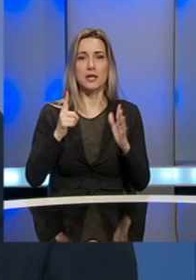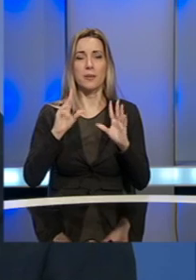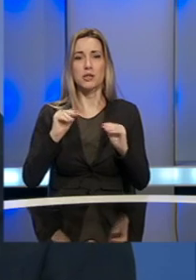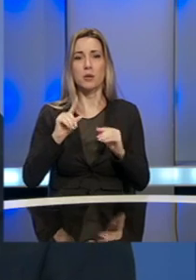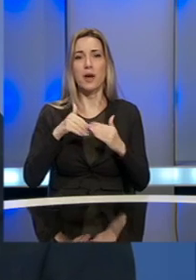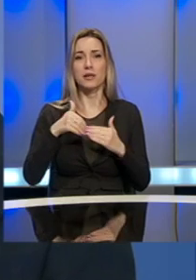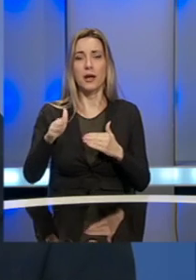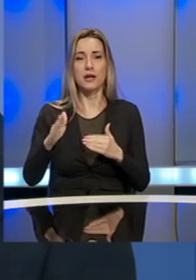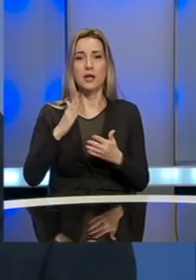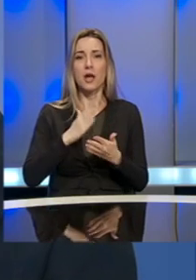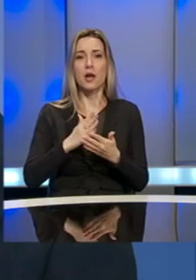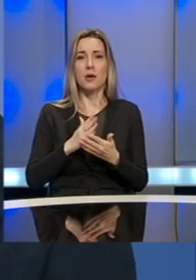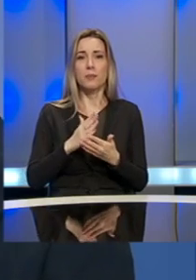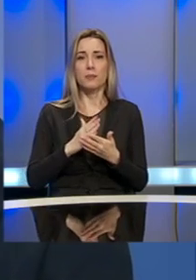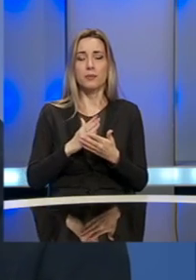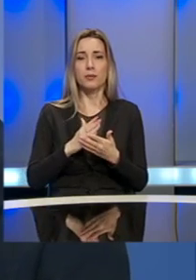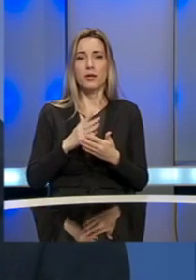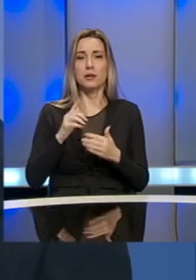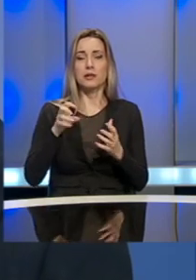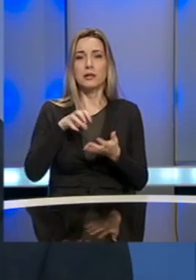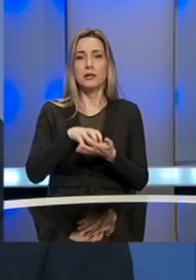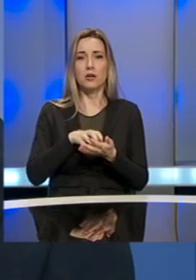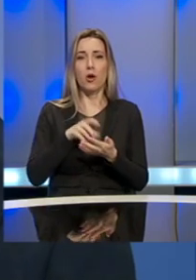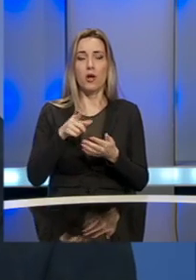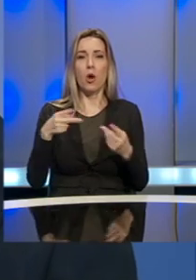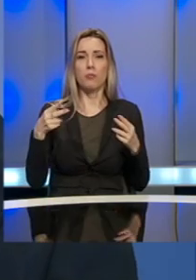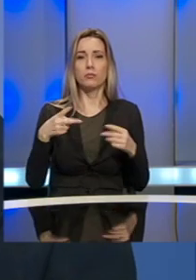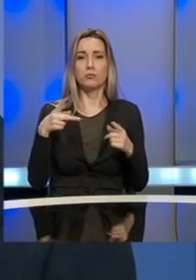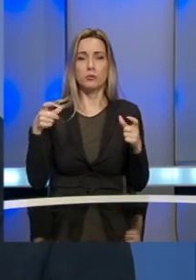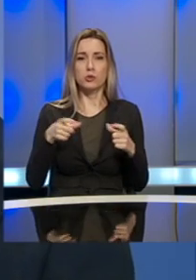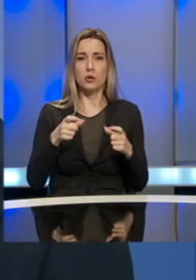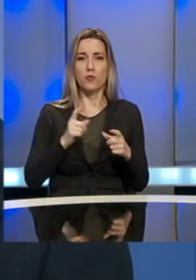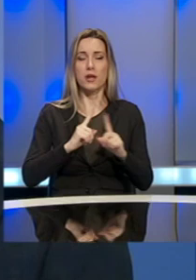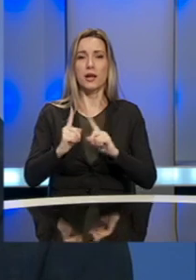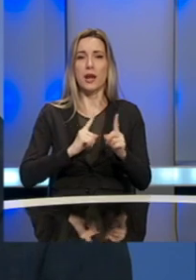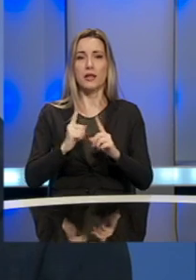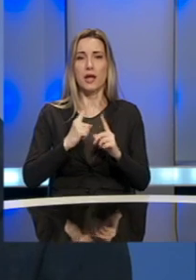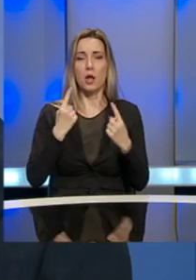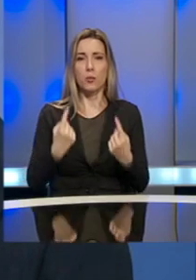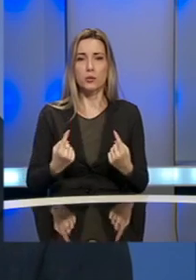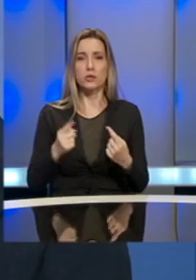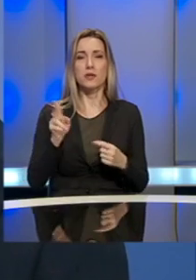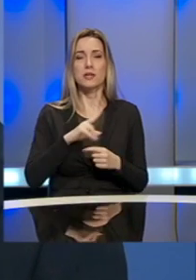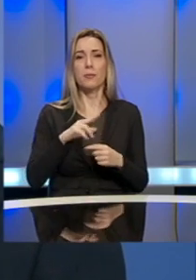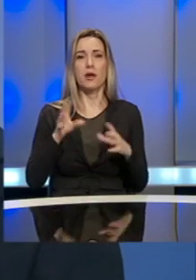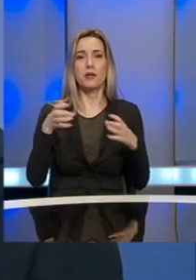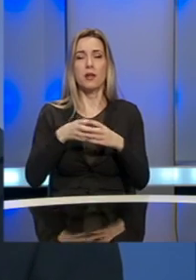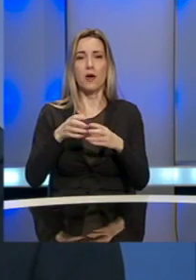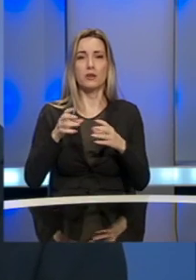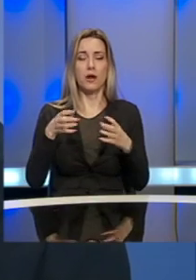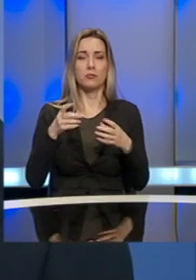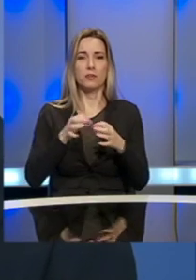kasnije. Dio djelatnosti je obustavljen, dio ograničenog rada, kretanje ograničeno, zabranjena javna okupljanja i